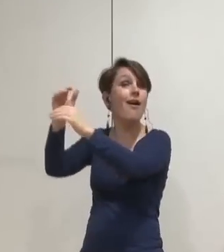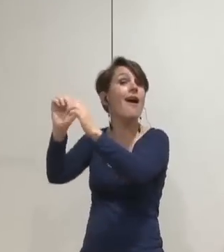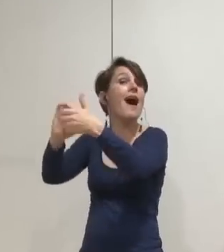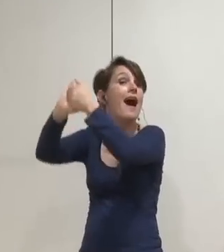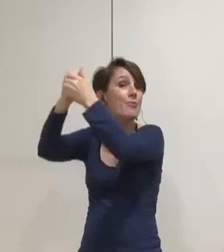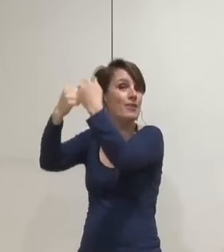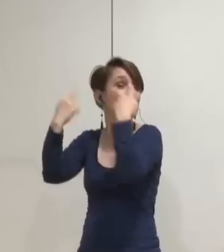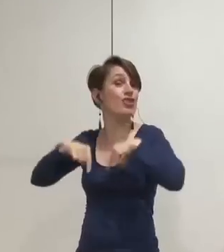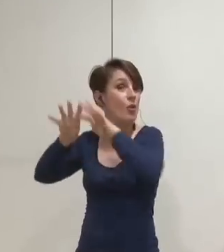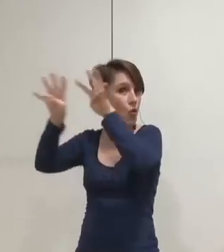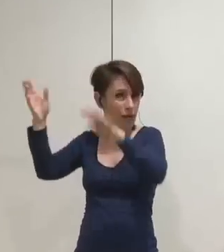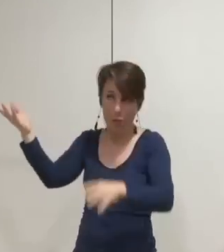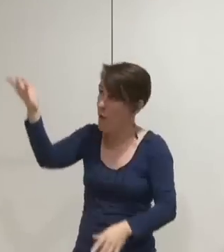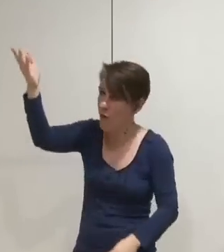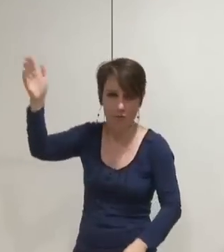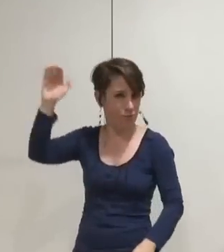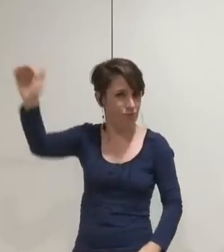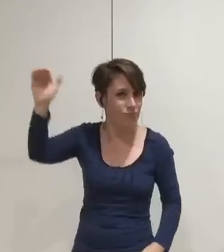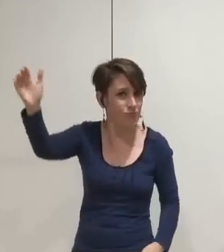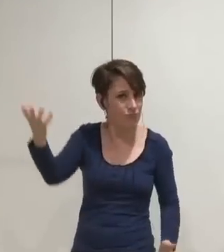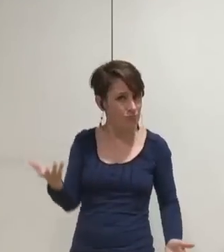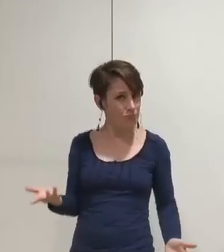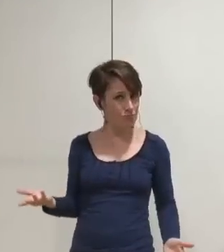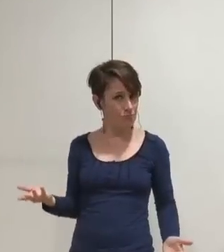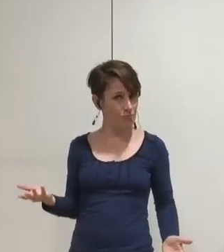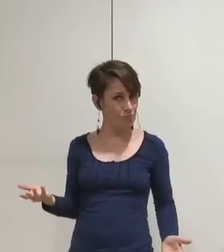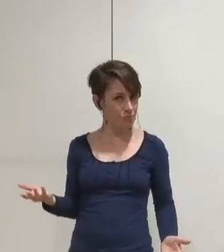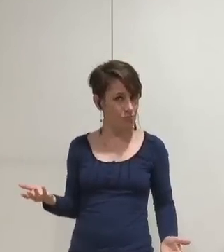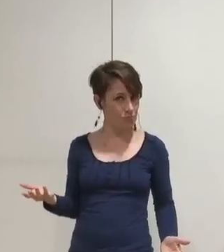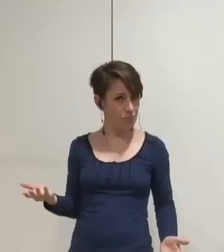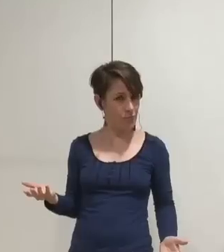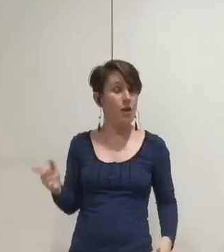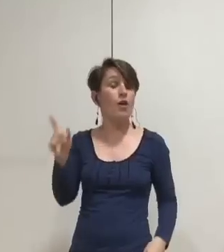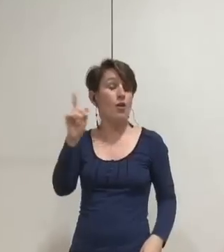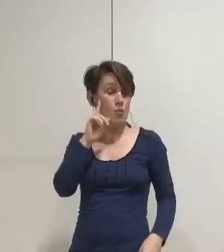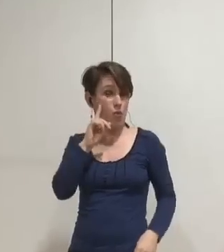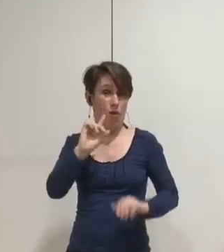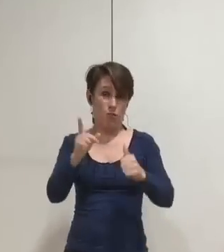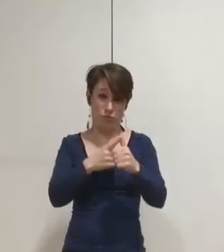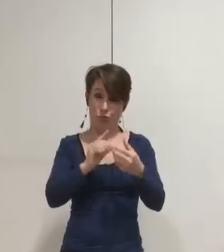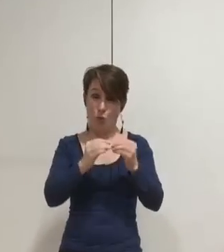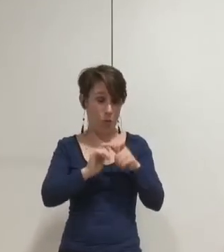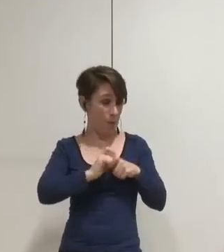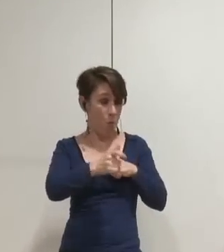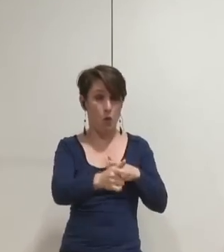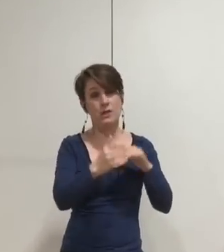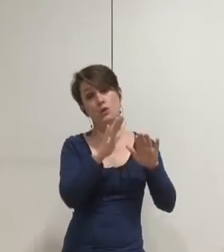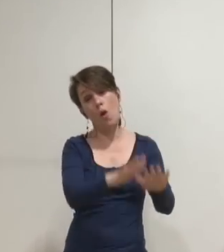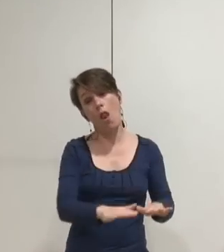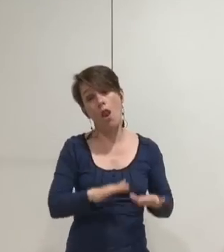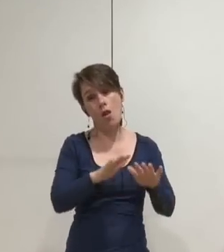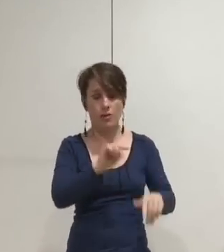que enfin deux questions soient traitées un l'accélération des procédures d'